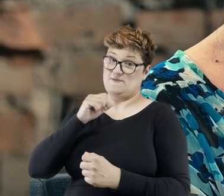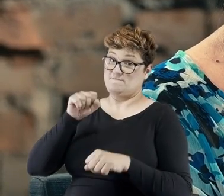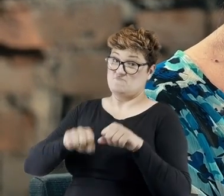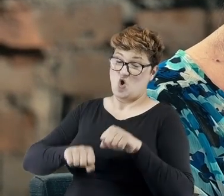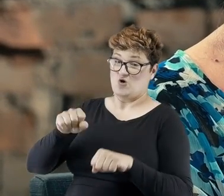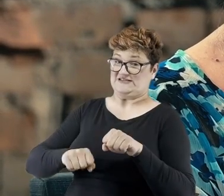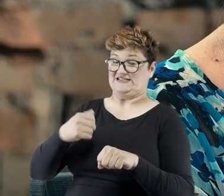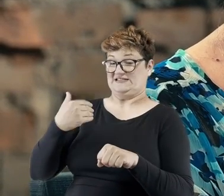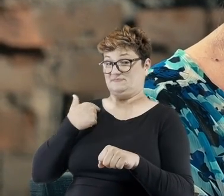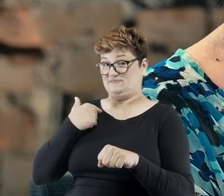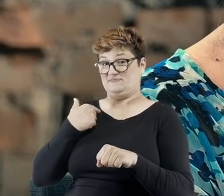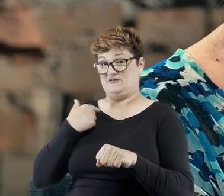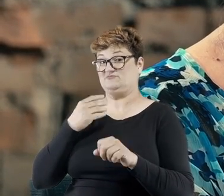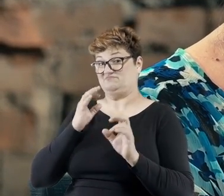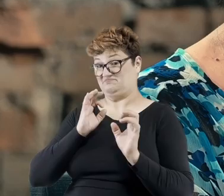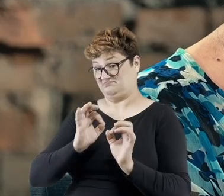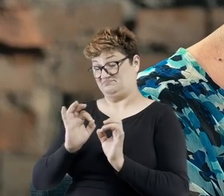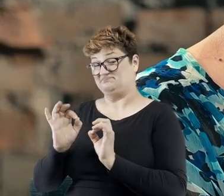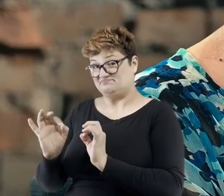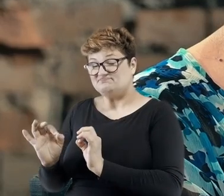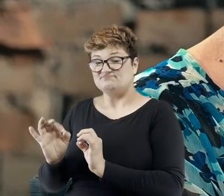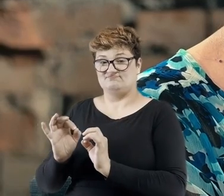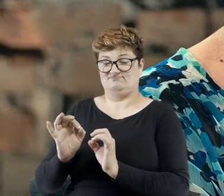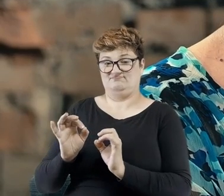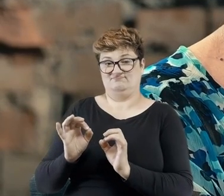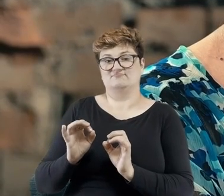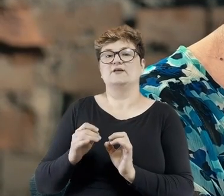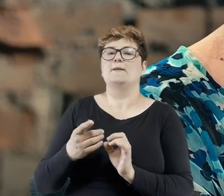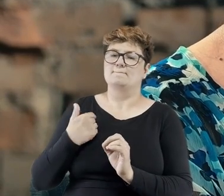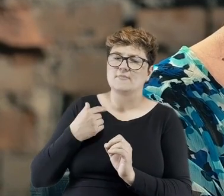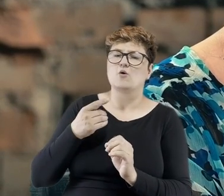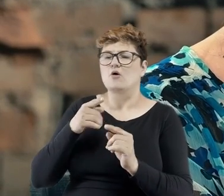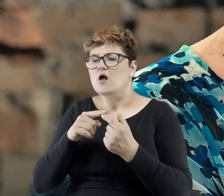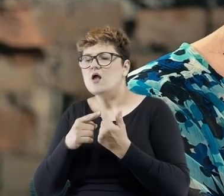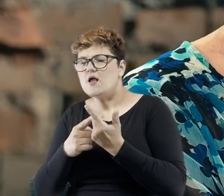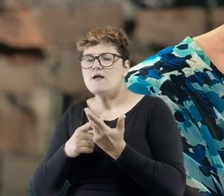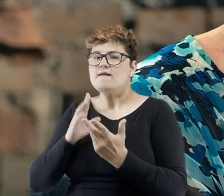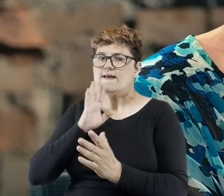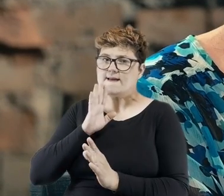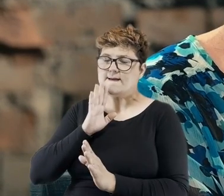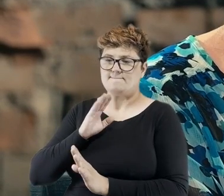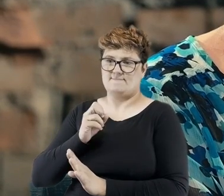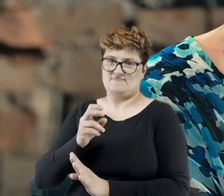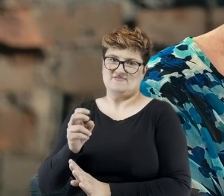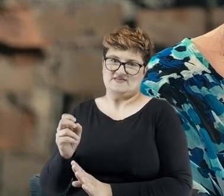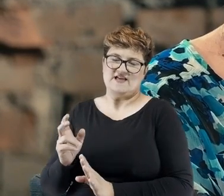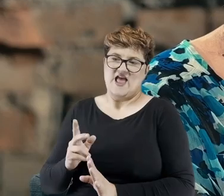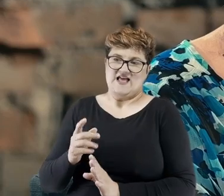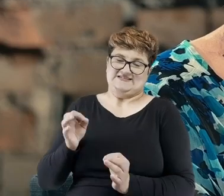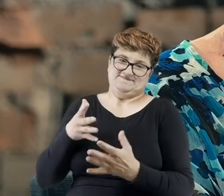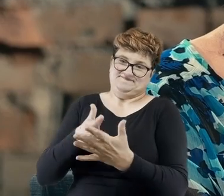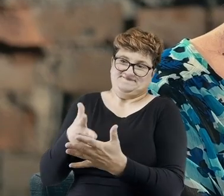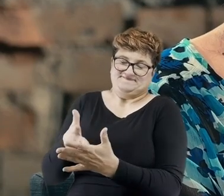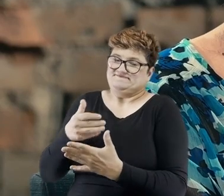został w świetle tych dowodów, został przeprowadzony poprawnie i pomimo tego, że poszlakowy, no to nie da się nikogo dzisiaj